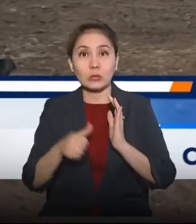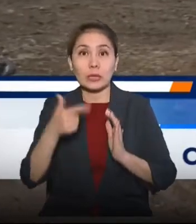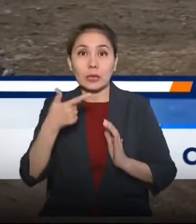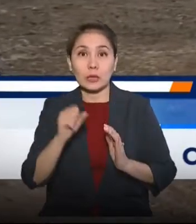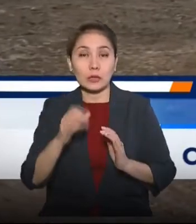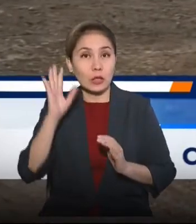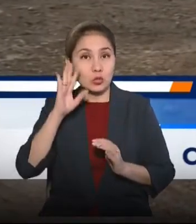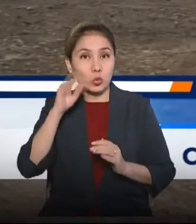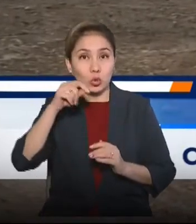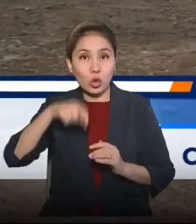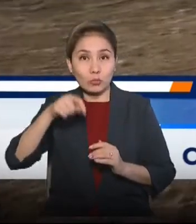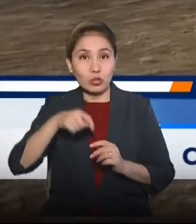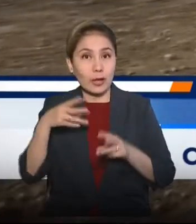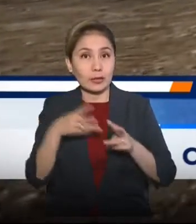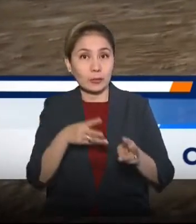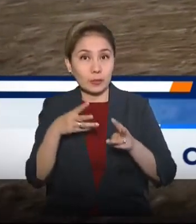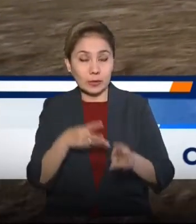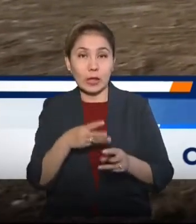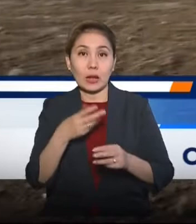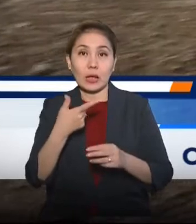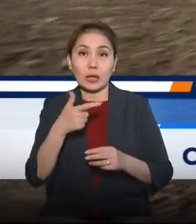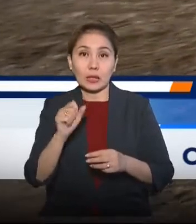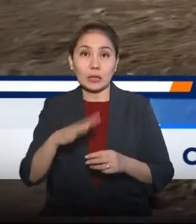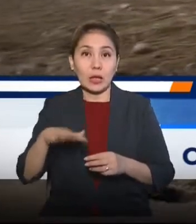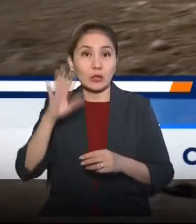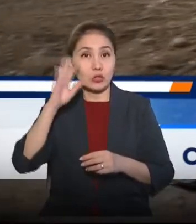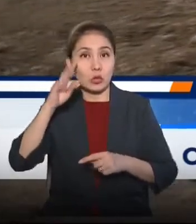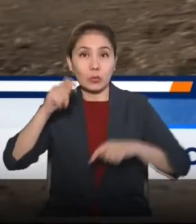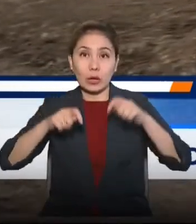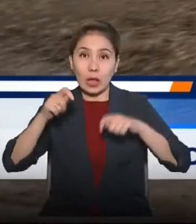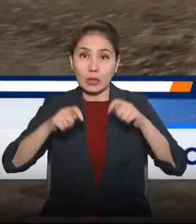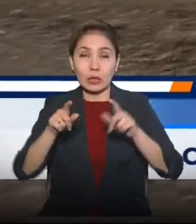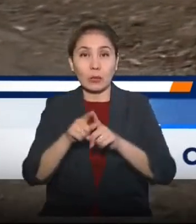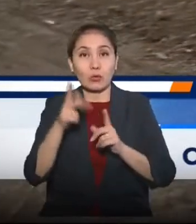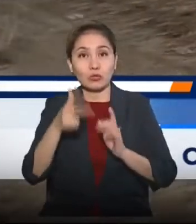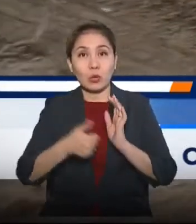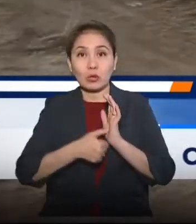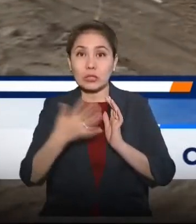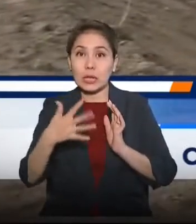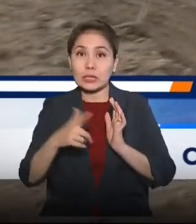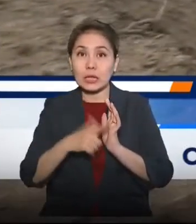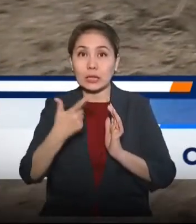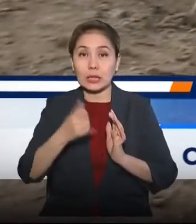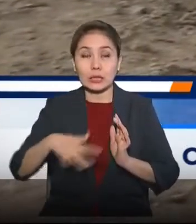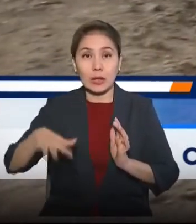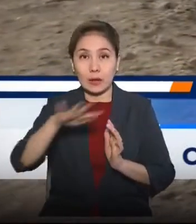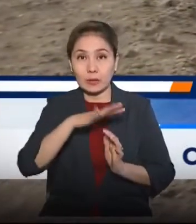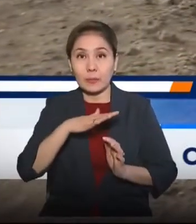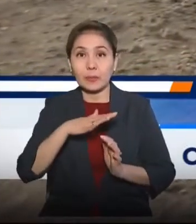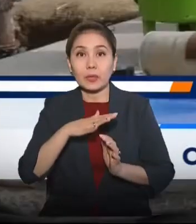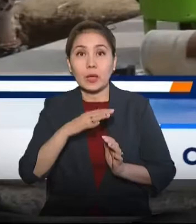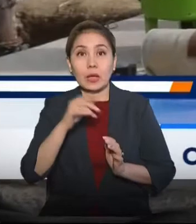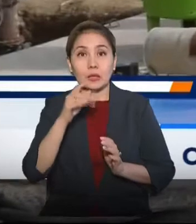maydonlarda tomchilatib, 3678 gektar maydonlarda yomg'irlatib hamda 3658 gektar maydonlarda